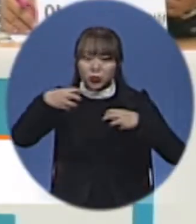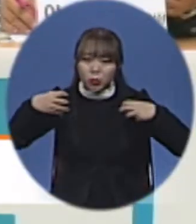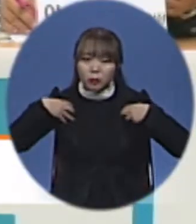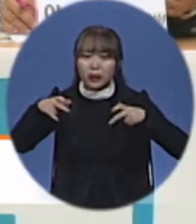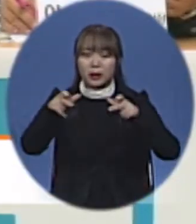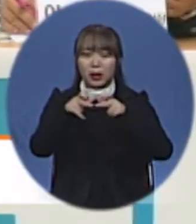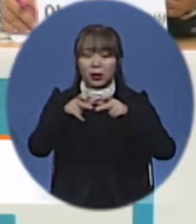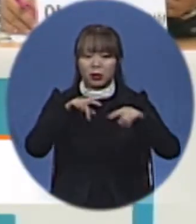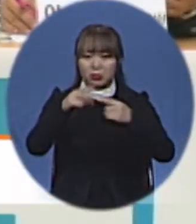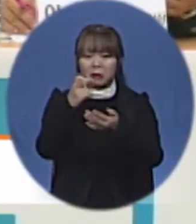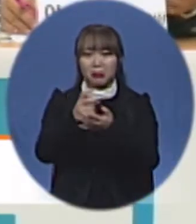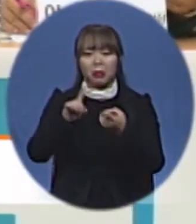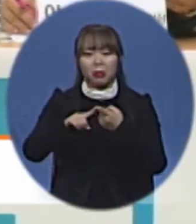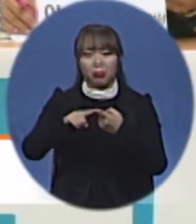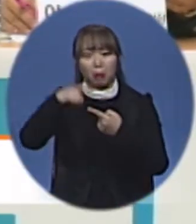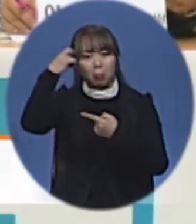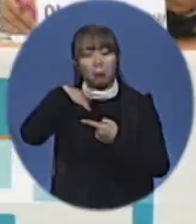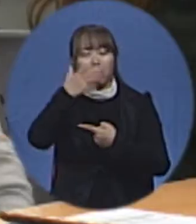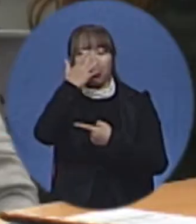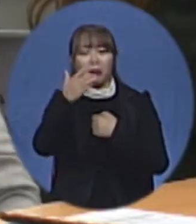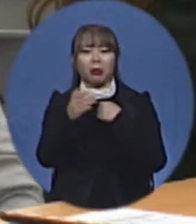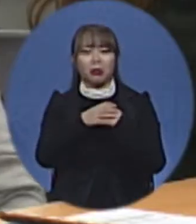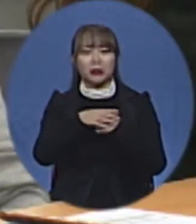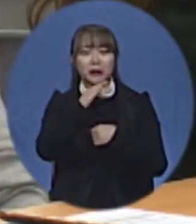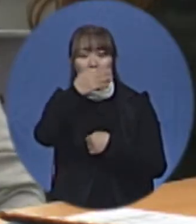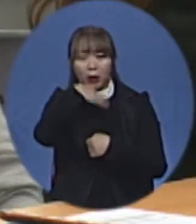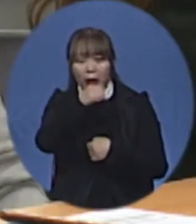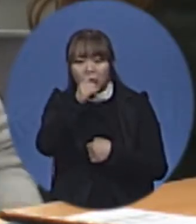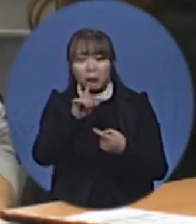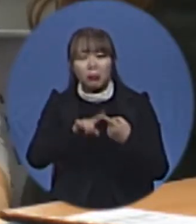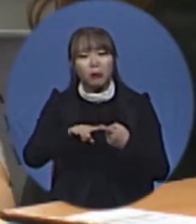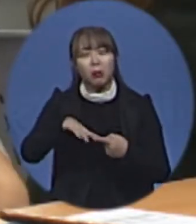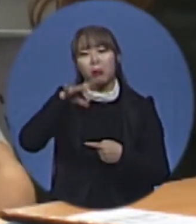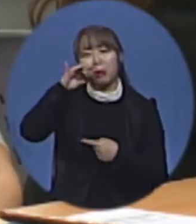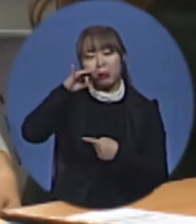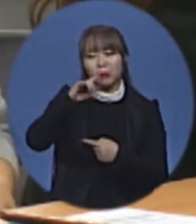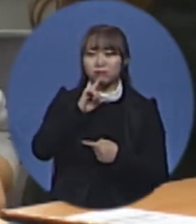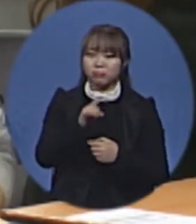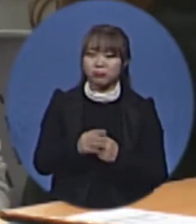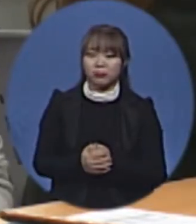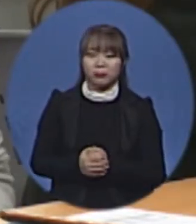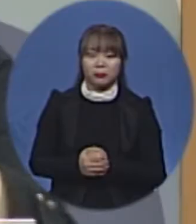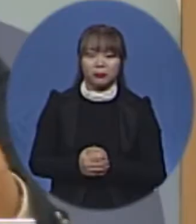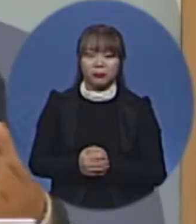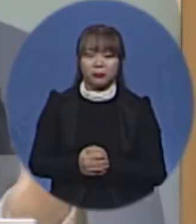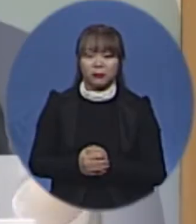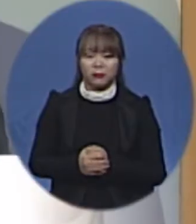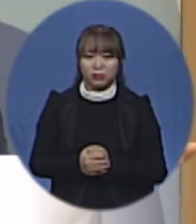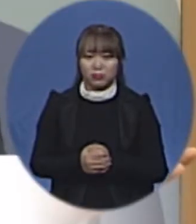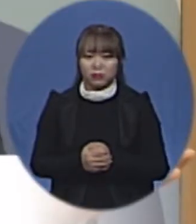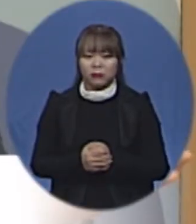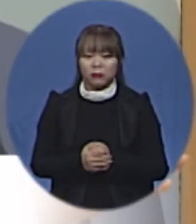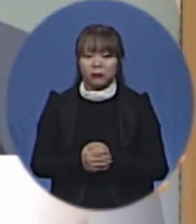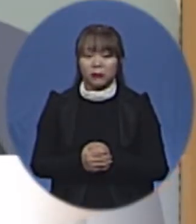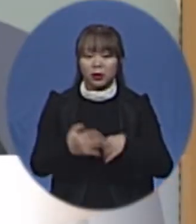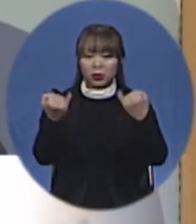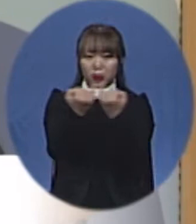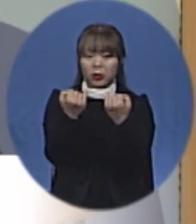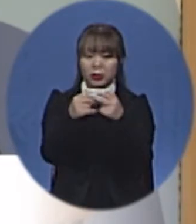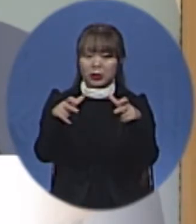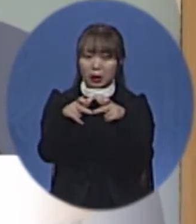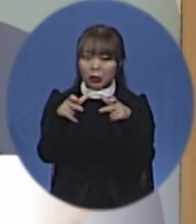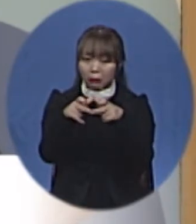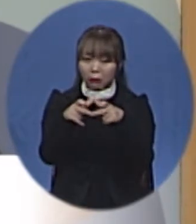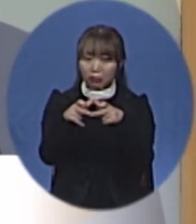장애인 정책을 체감하지 못해 실제 효과가 있는지 의문을 제기했습니다. 이제들 장애인